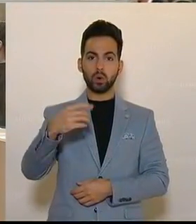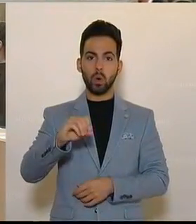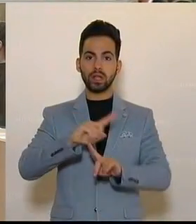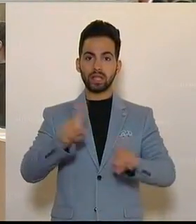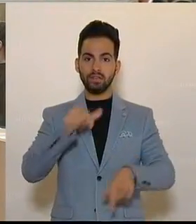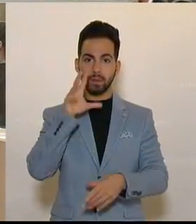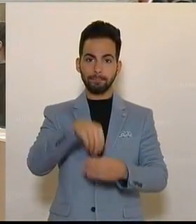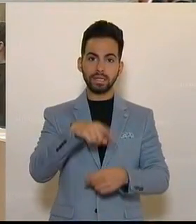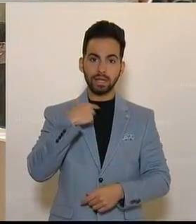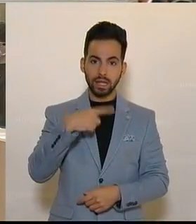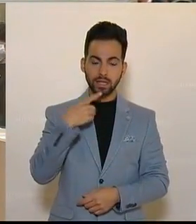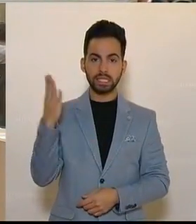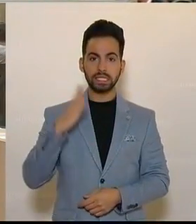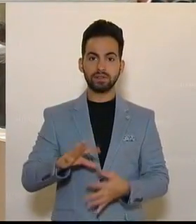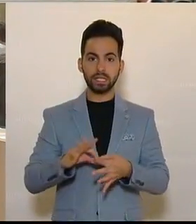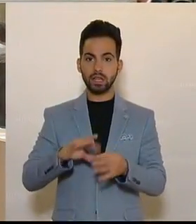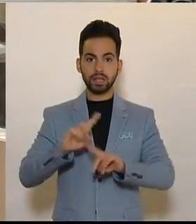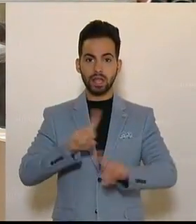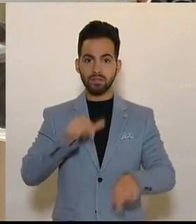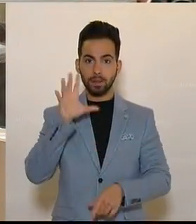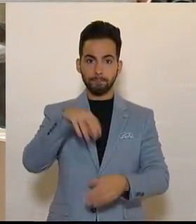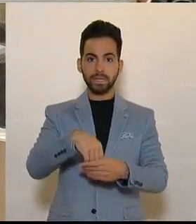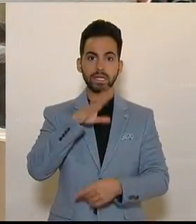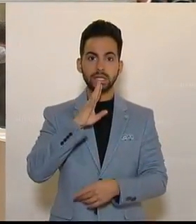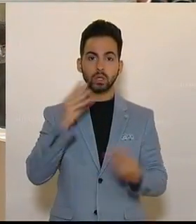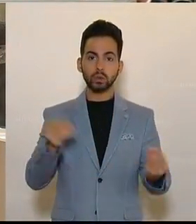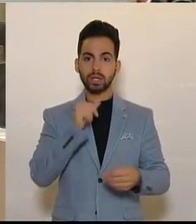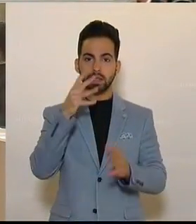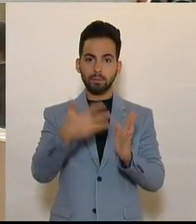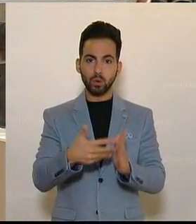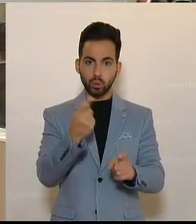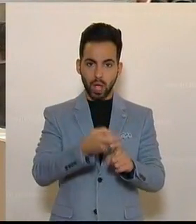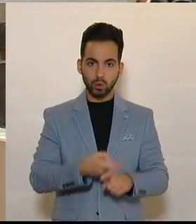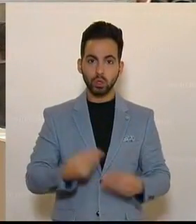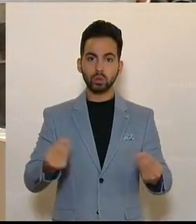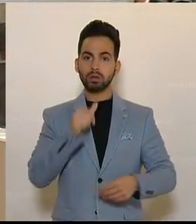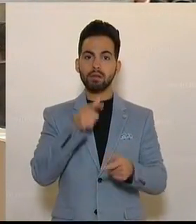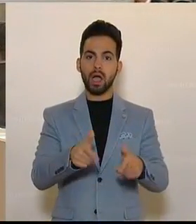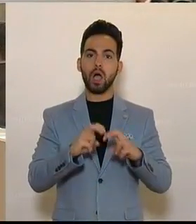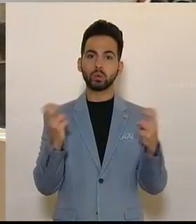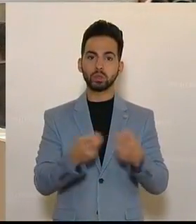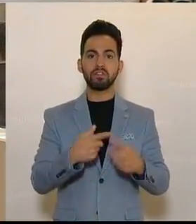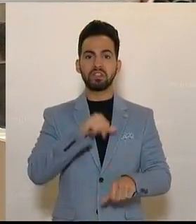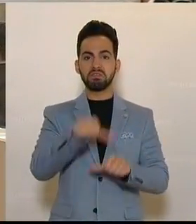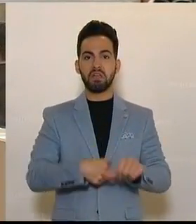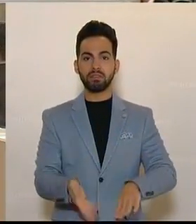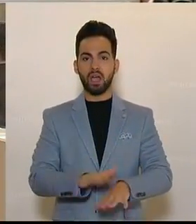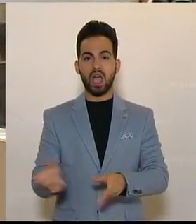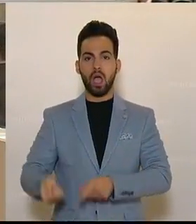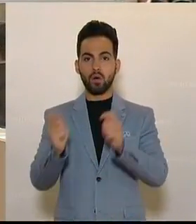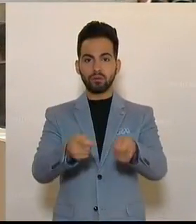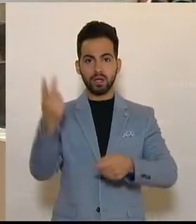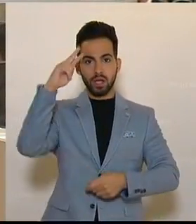die Zivilgesellschaft nicht mitreden kann, weil es keine Begutachtung gibt, weil es keinen Ausschuss gibt, weil es eine Nacht- und Nebelaktion ist?